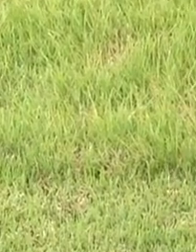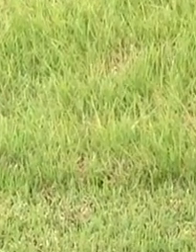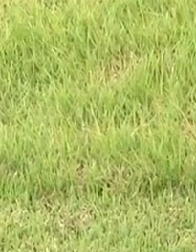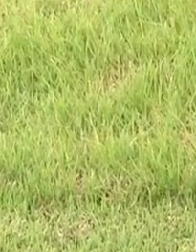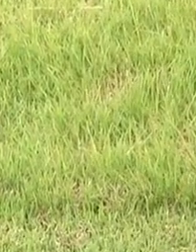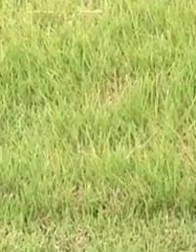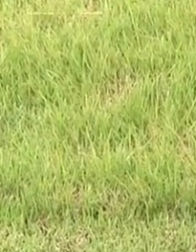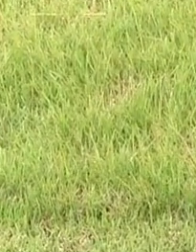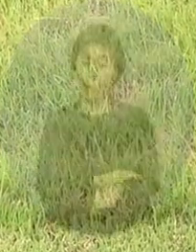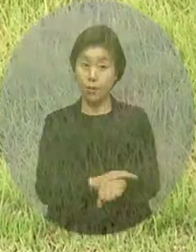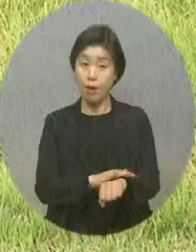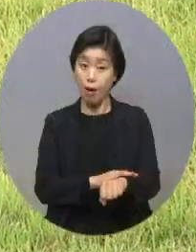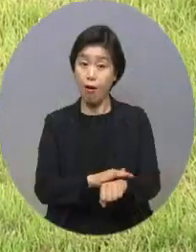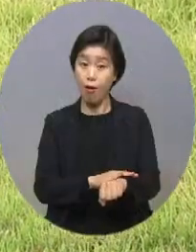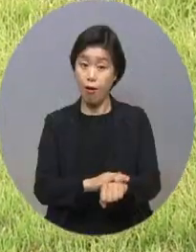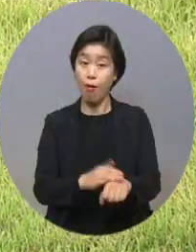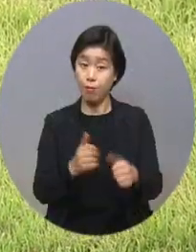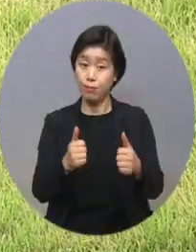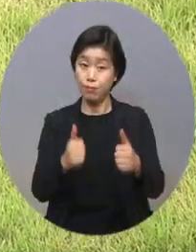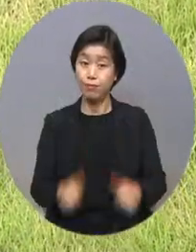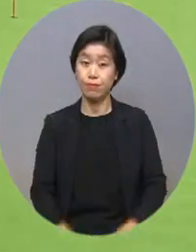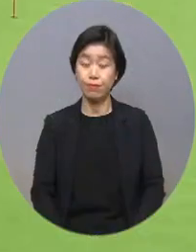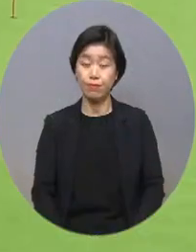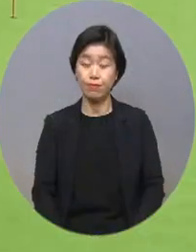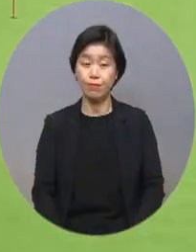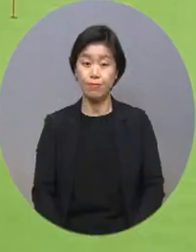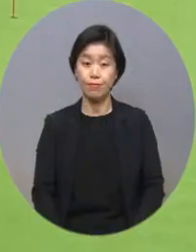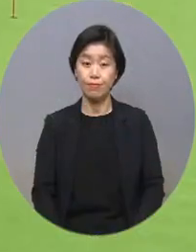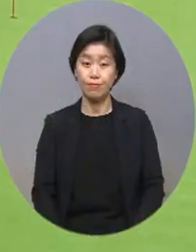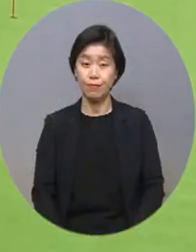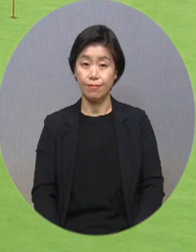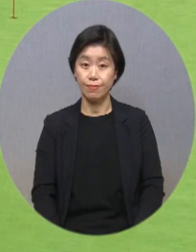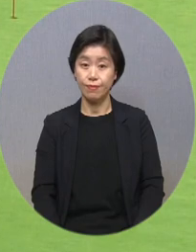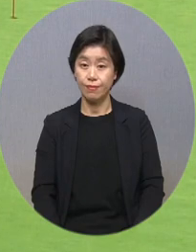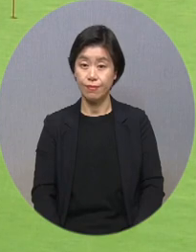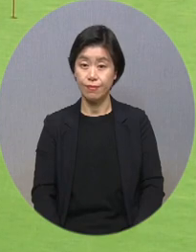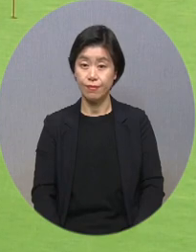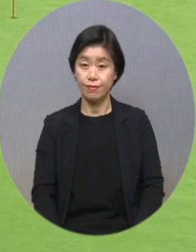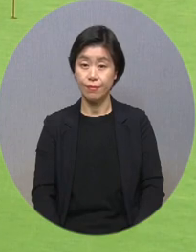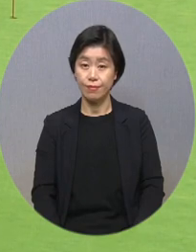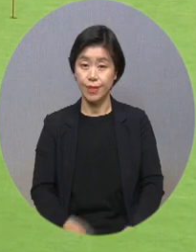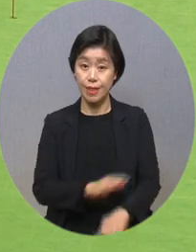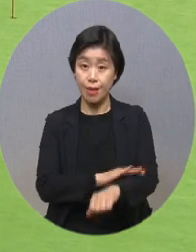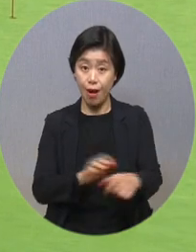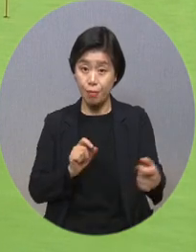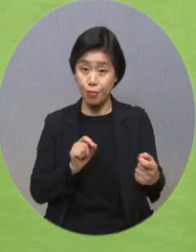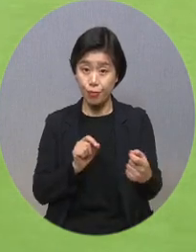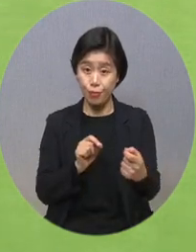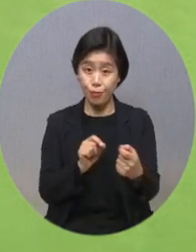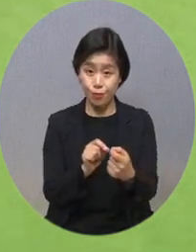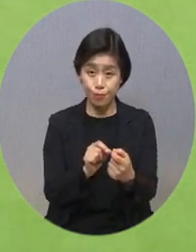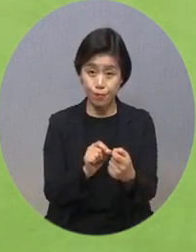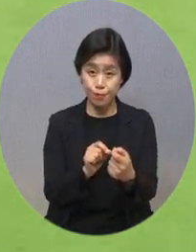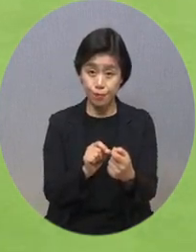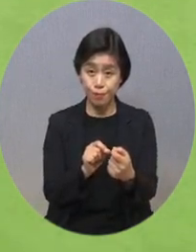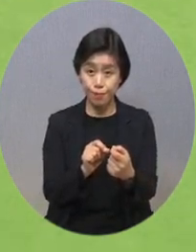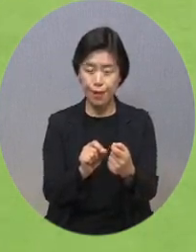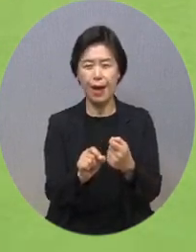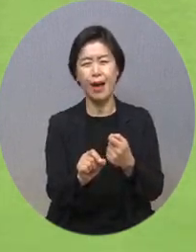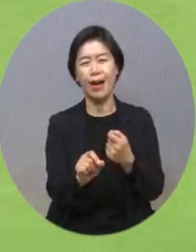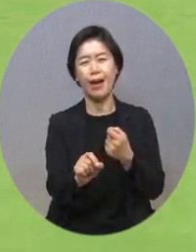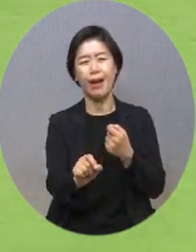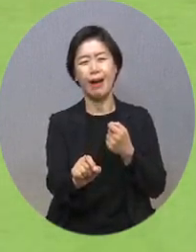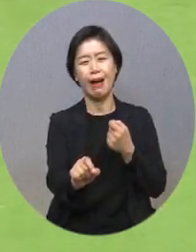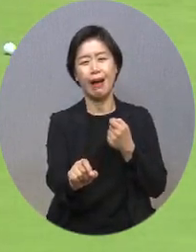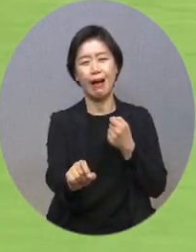어우 잘했어. 어 잘했어. 잘했어. 와 나이스. 약간 이쯤에 설 것 같은데. 어우 잘했어. 어 잘했어. 잘했어. 와 나이스. 좀